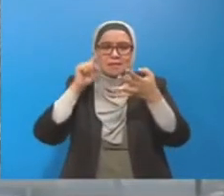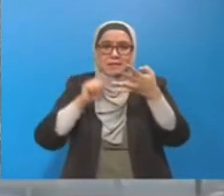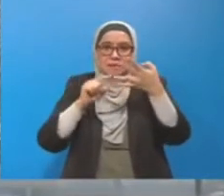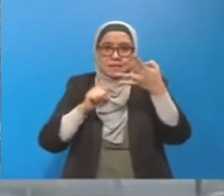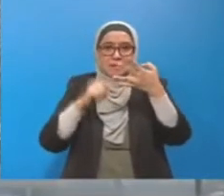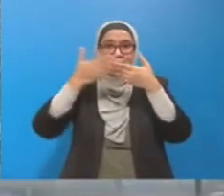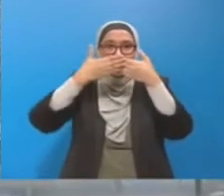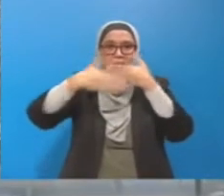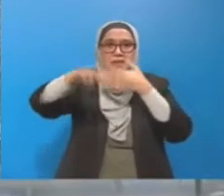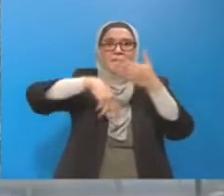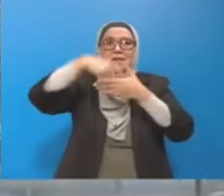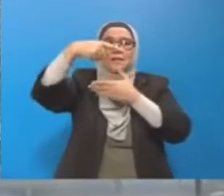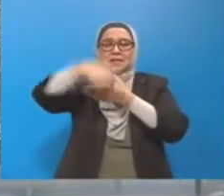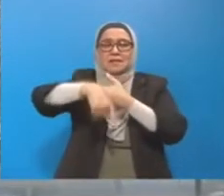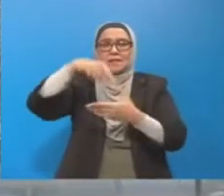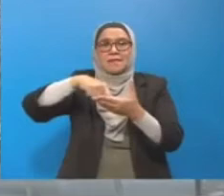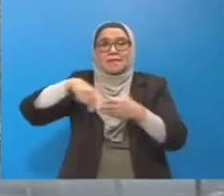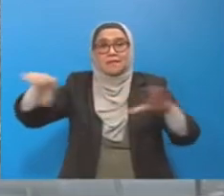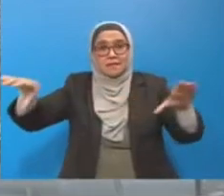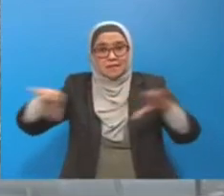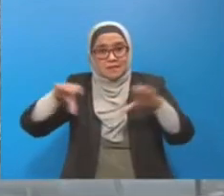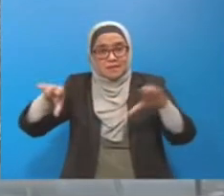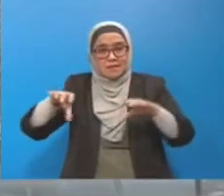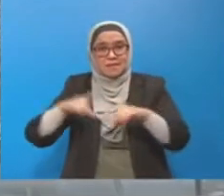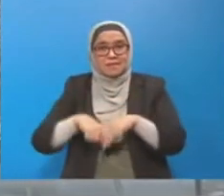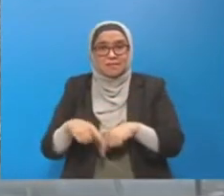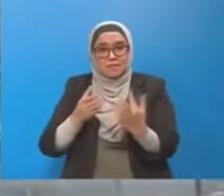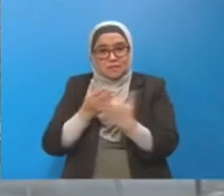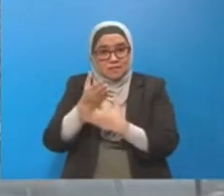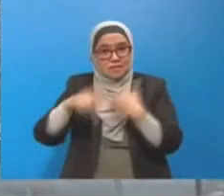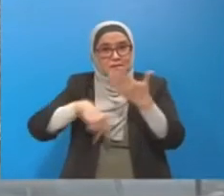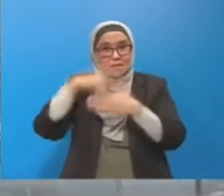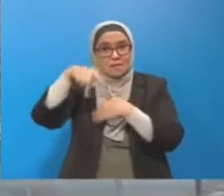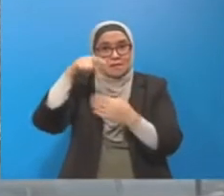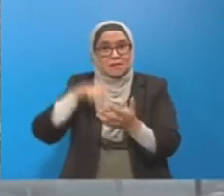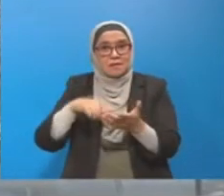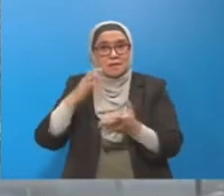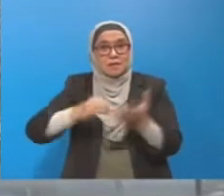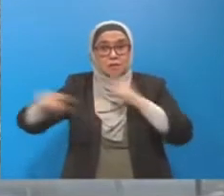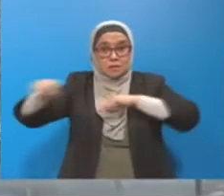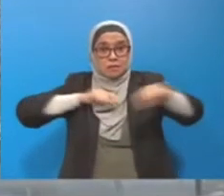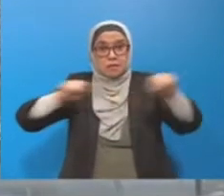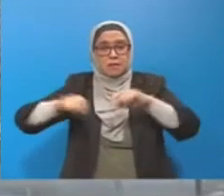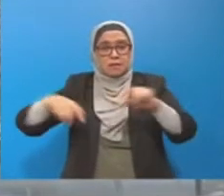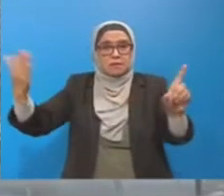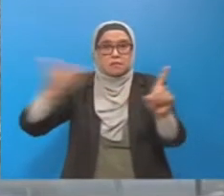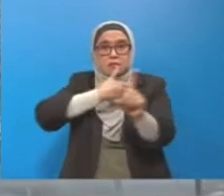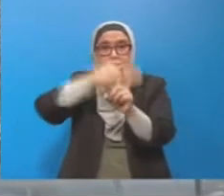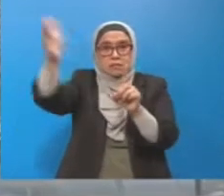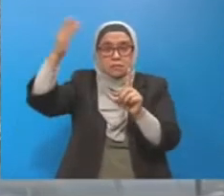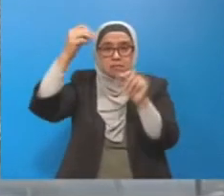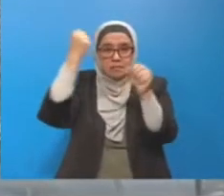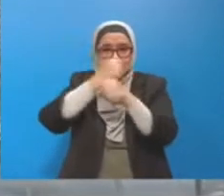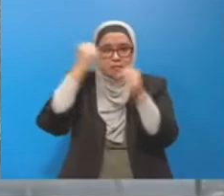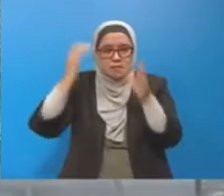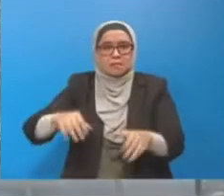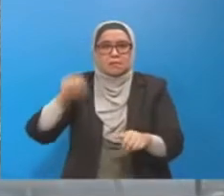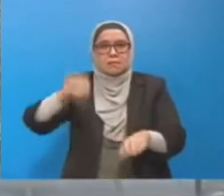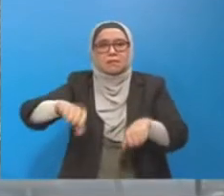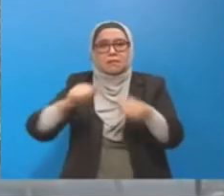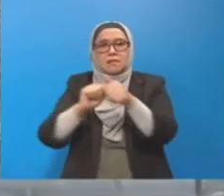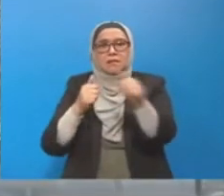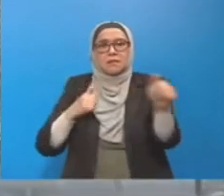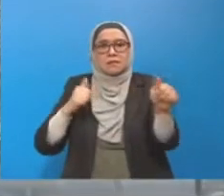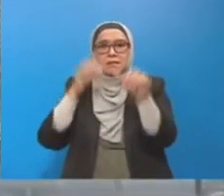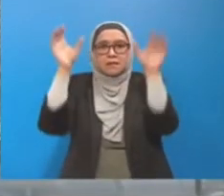menurutnya program ini tindakan pemberhentian pekerja oleh majikan dapat di elakkan dan majikan dapat